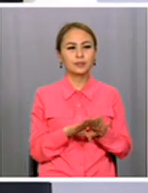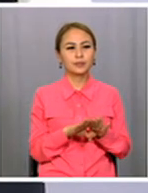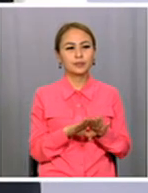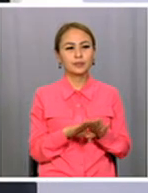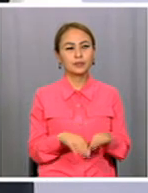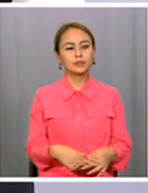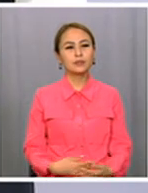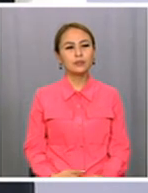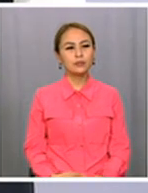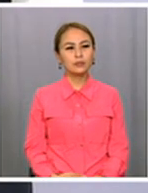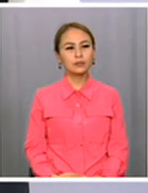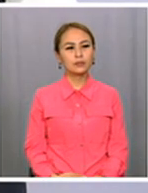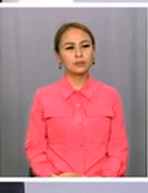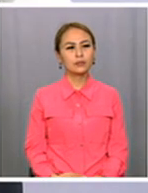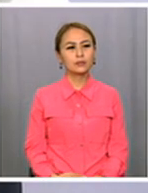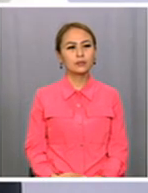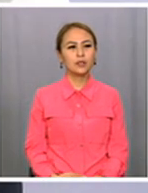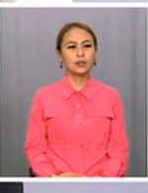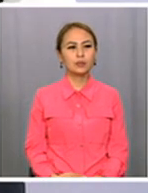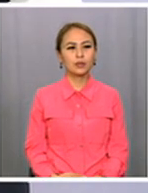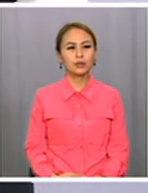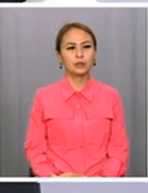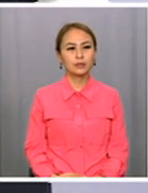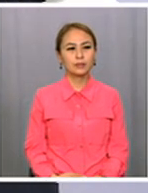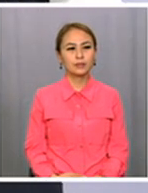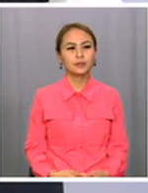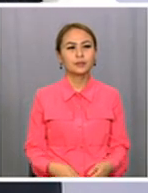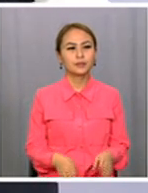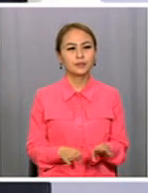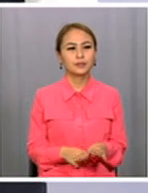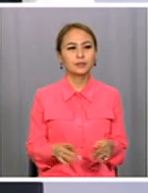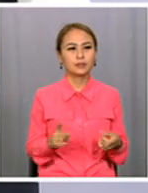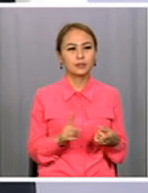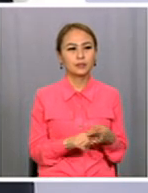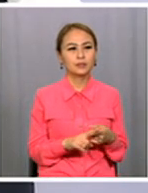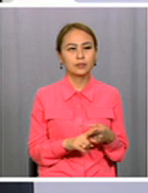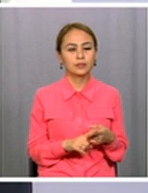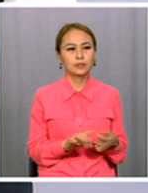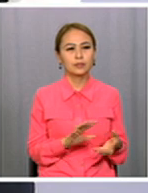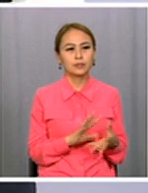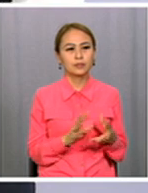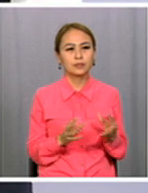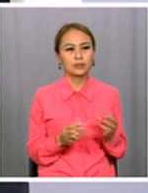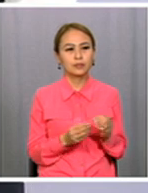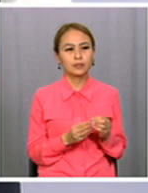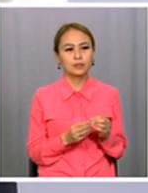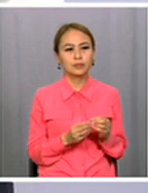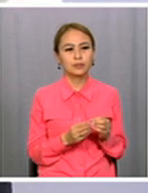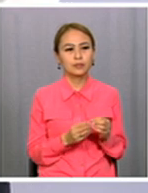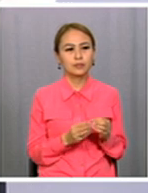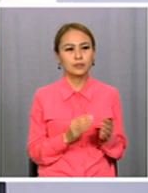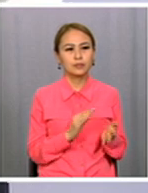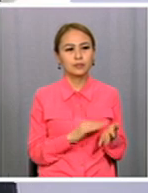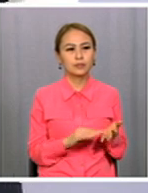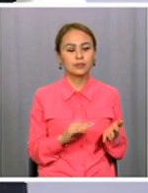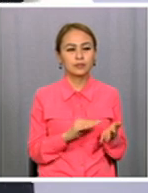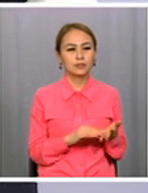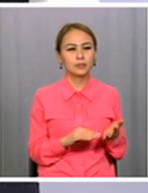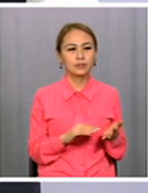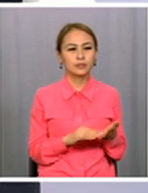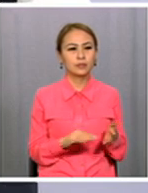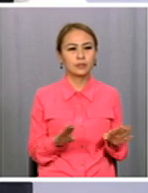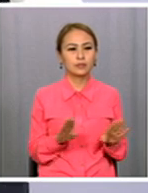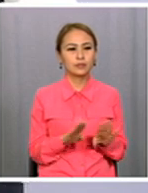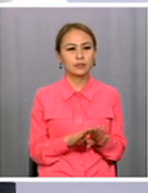Немесе осы мысалдағы берілген тәуелділікті біз басқаша беріп көрейік. Яғни жаңа айтып өткендей біз